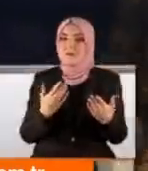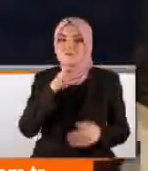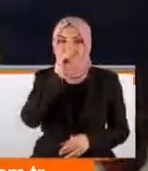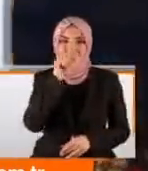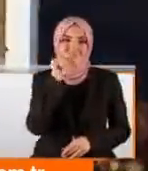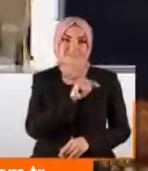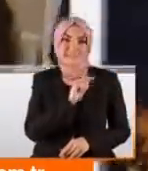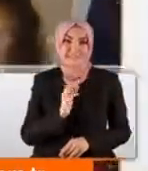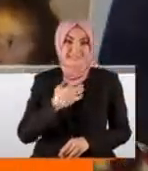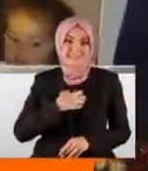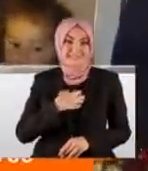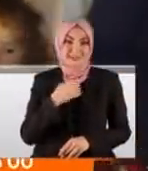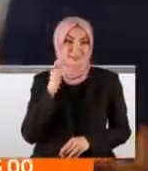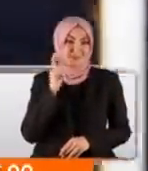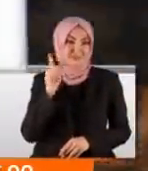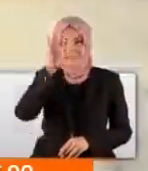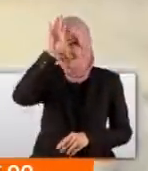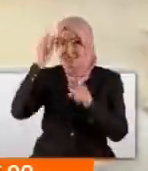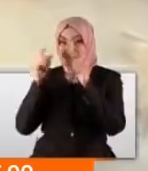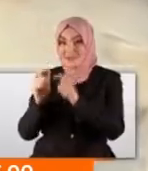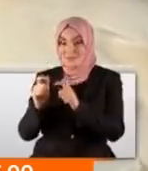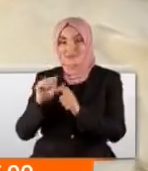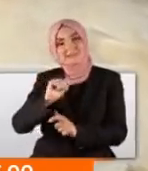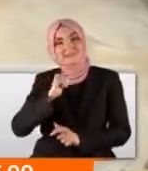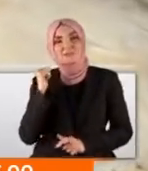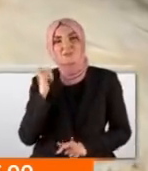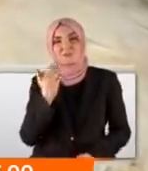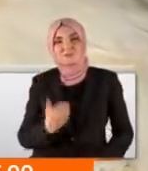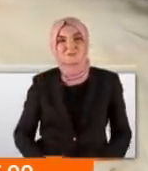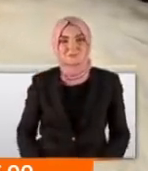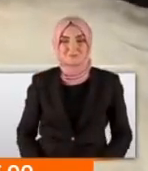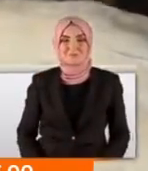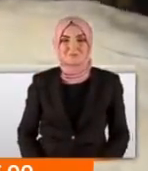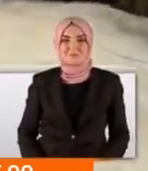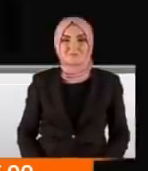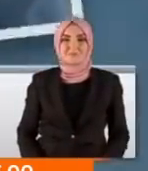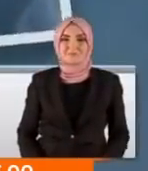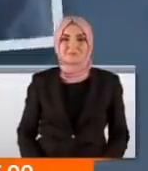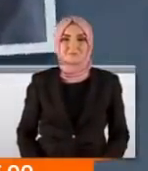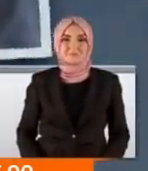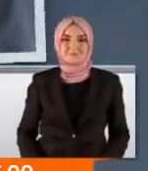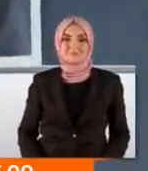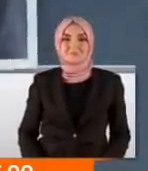sahibine, İstanbul'a Mehmet Bey'e geri dönüyor. Sağ olunlar olsun. Melek İstanbul'a selam söyle.